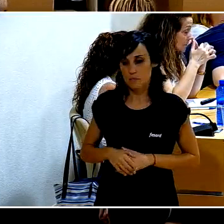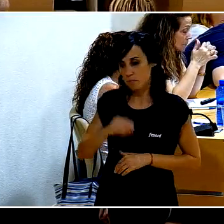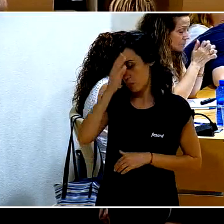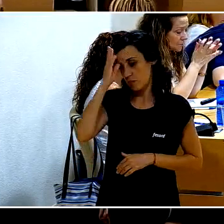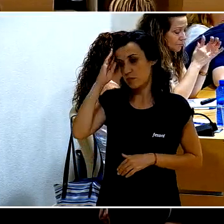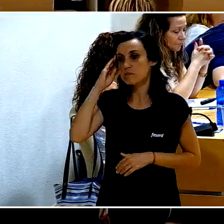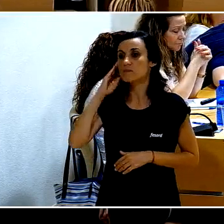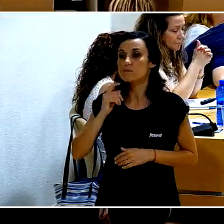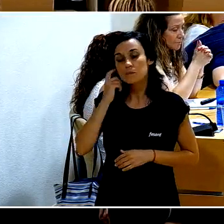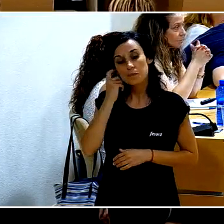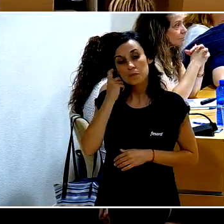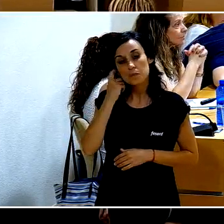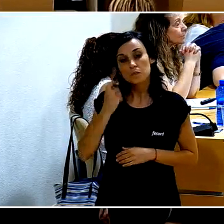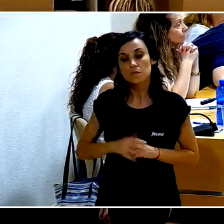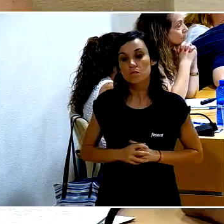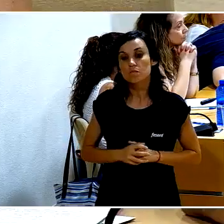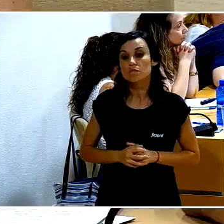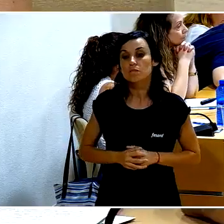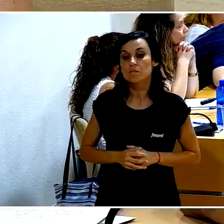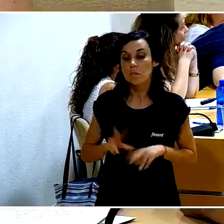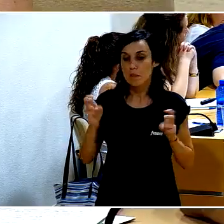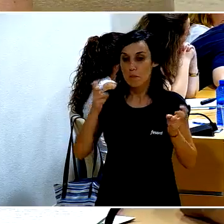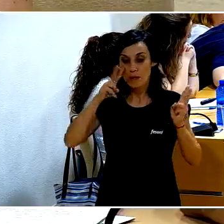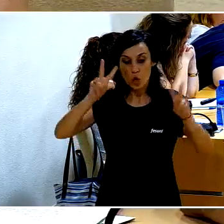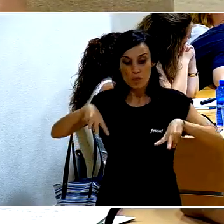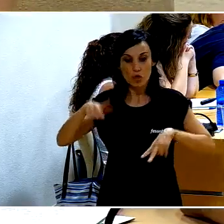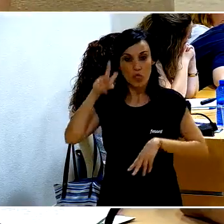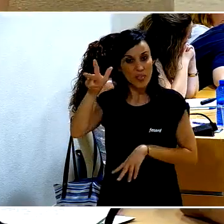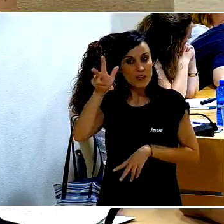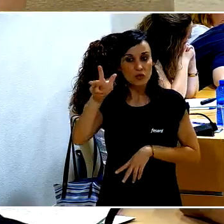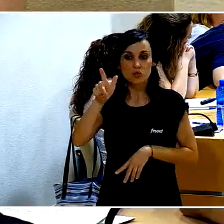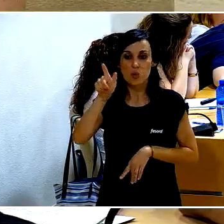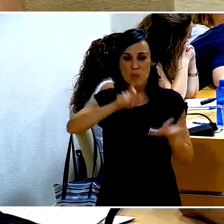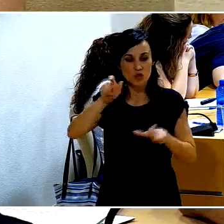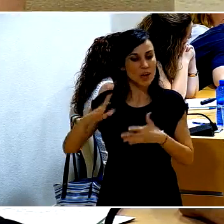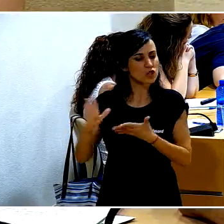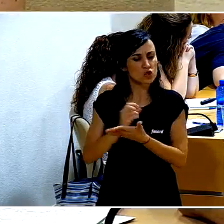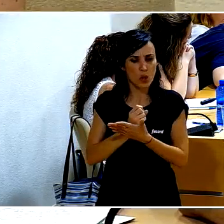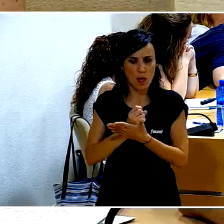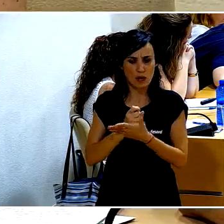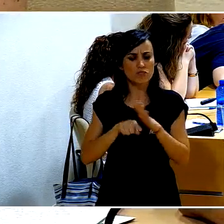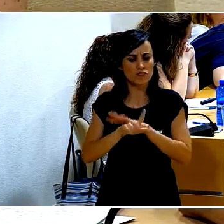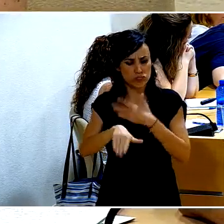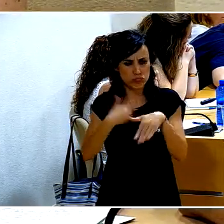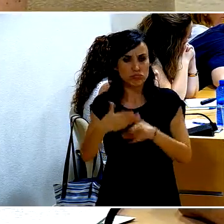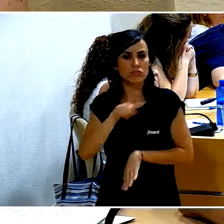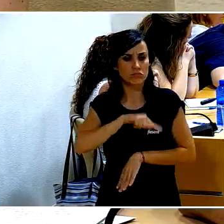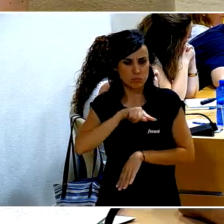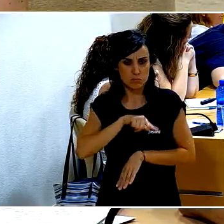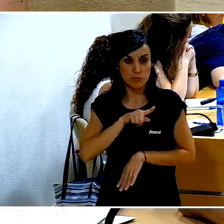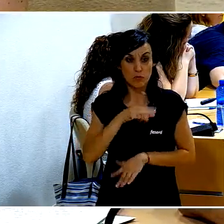No podem negar que hem avançat molt en el reconeixement de dret de totes les persones, de totes. Però a dia